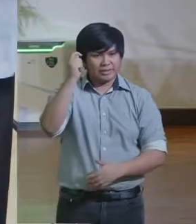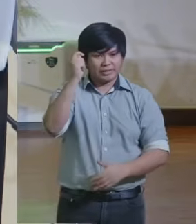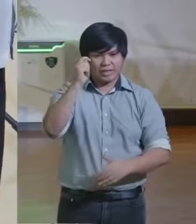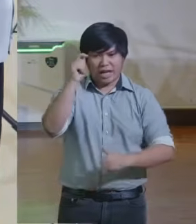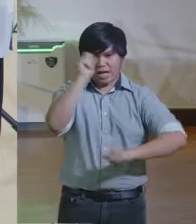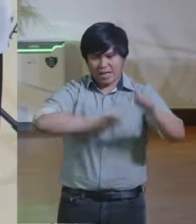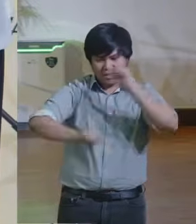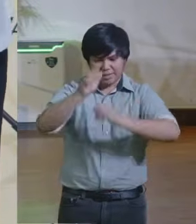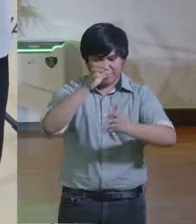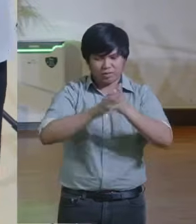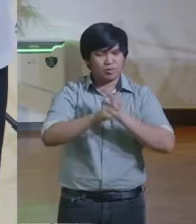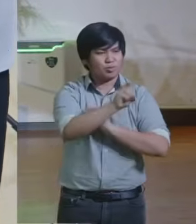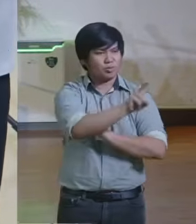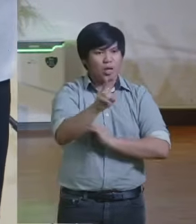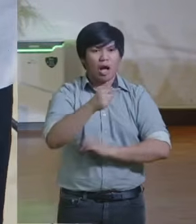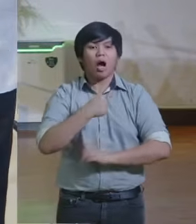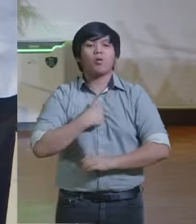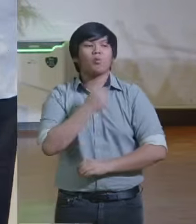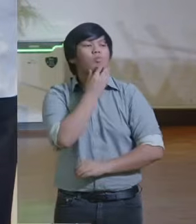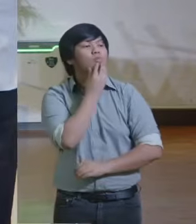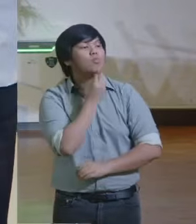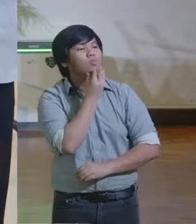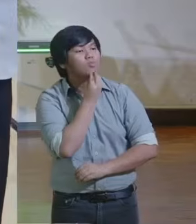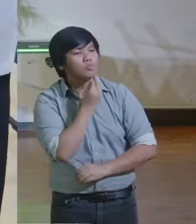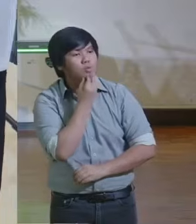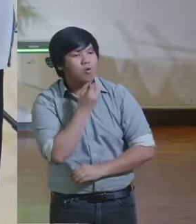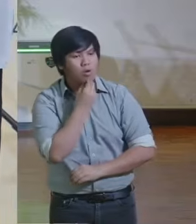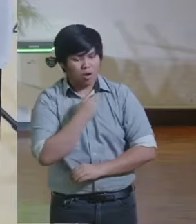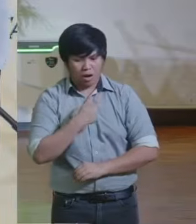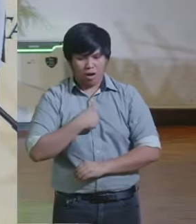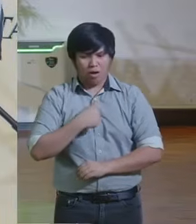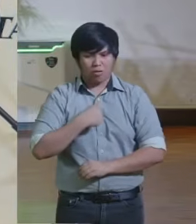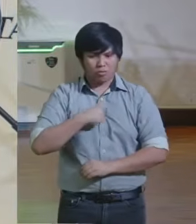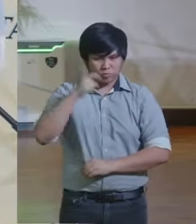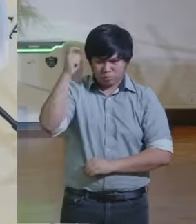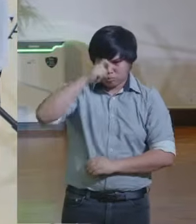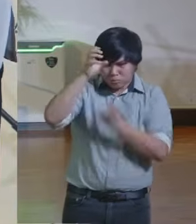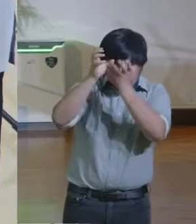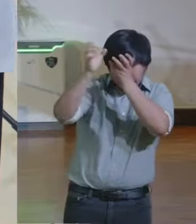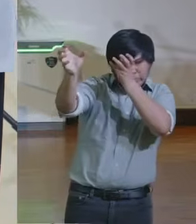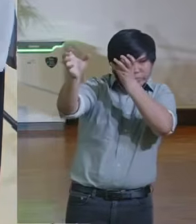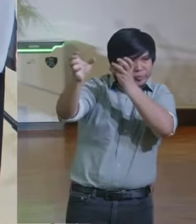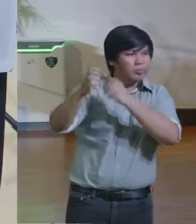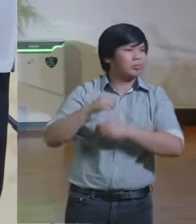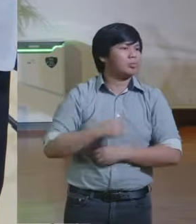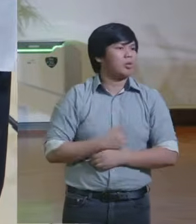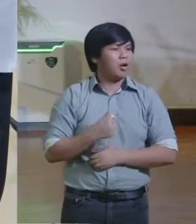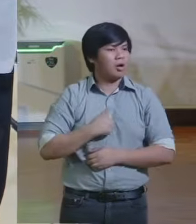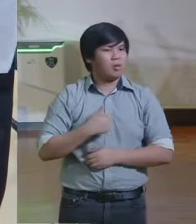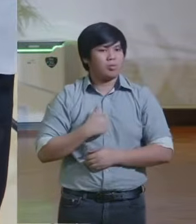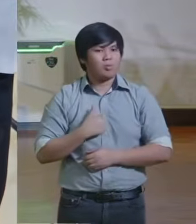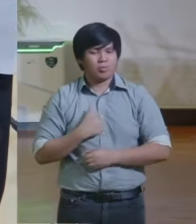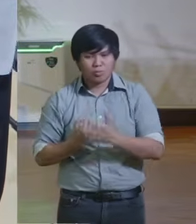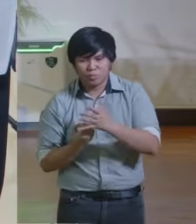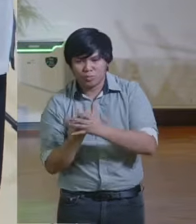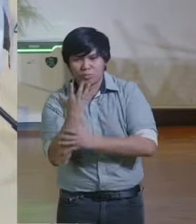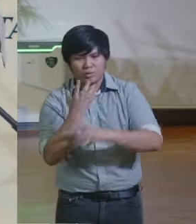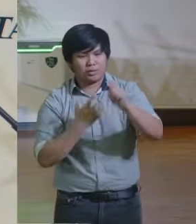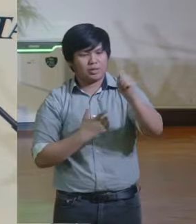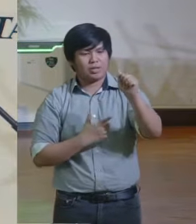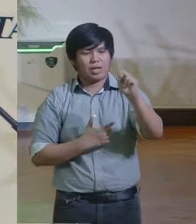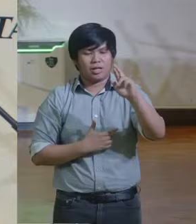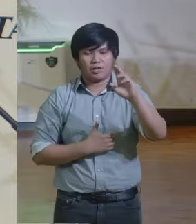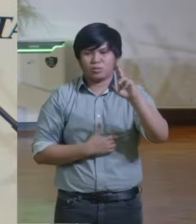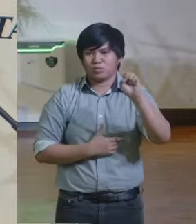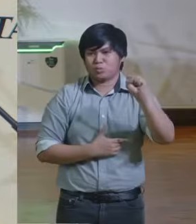22, I am a Jew, born in Tarsus in Cilicia. Nakita niyo kanina sa mapa,